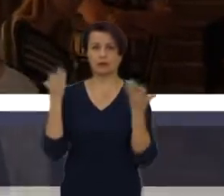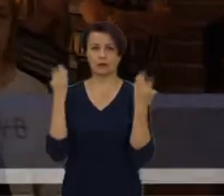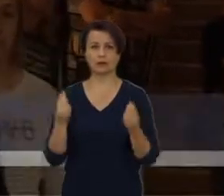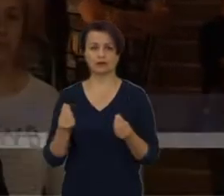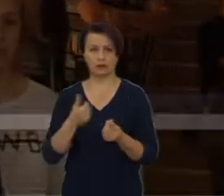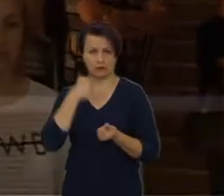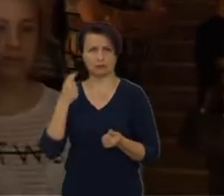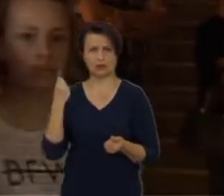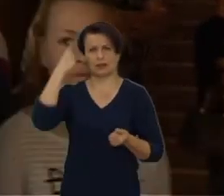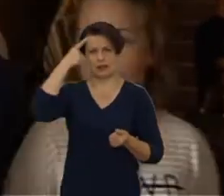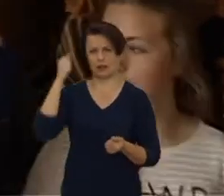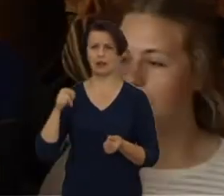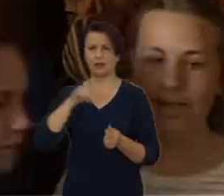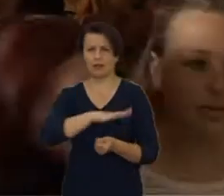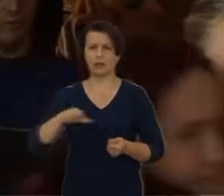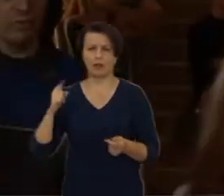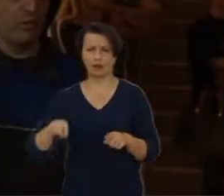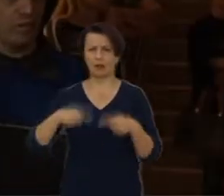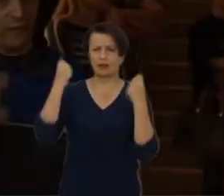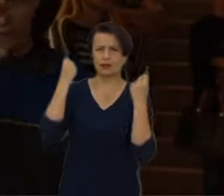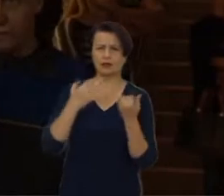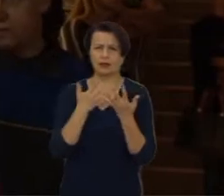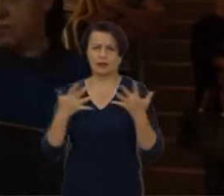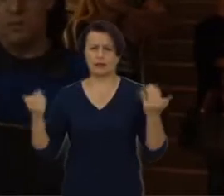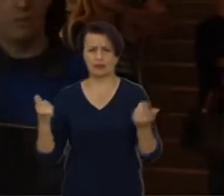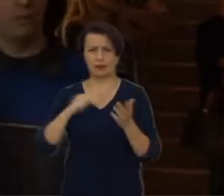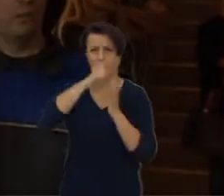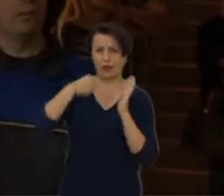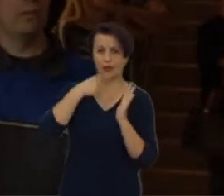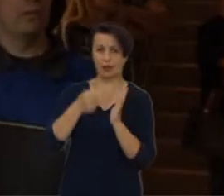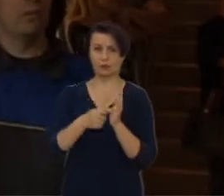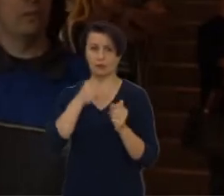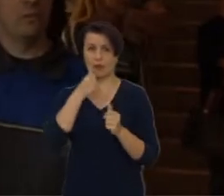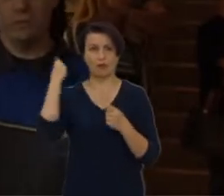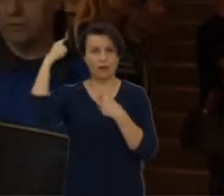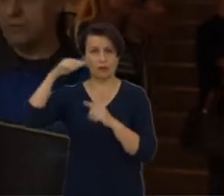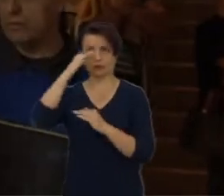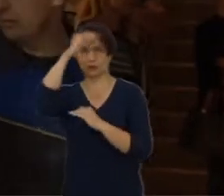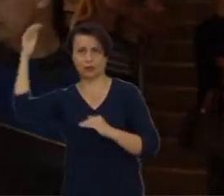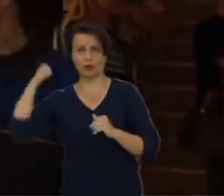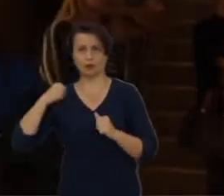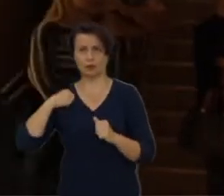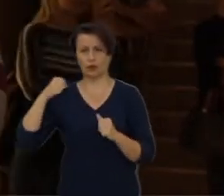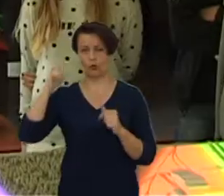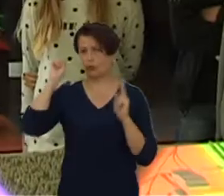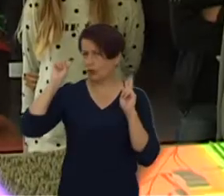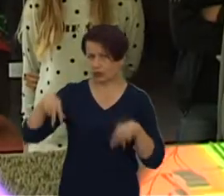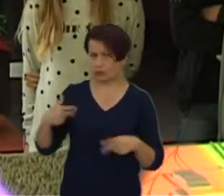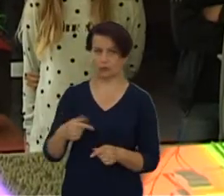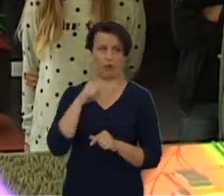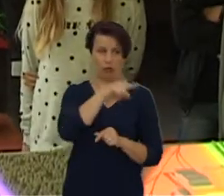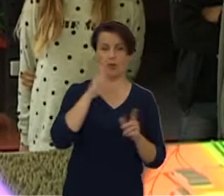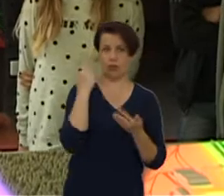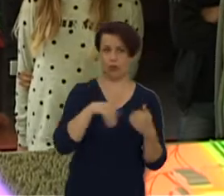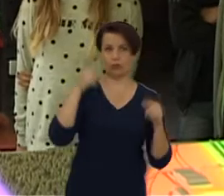parodo labai didelį susidomėjimą, jiems labai daug kyla klausimų, bet tas smagu, kad jų paklausus tokių dalykų, kur kitas suaugęs žmogus nežino, jie iš savo tėvelį jau turi šiokį tokį